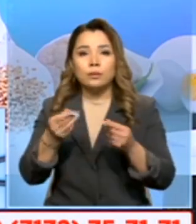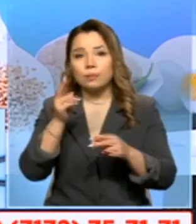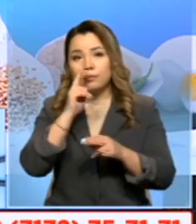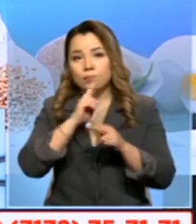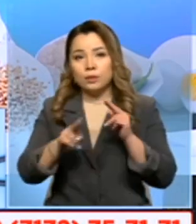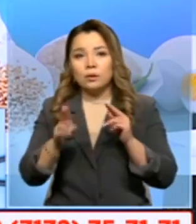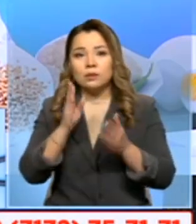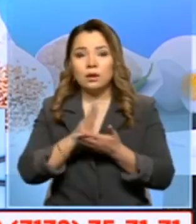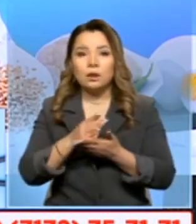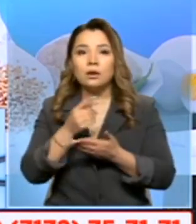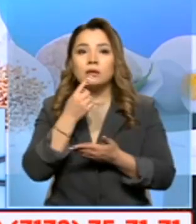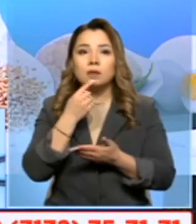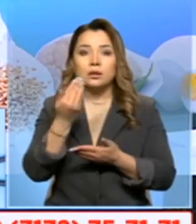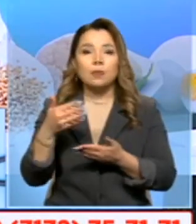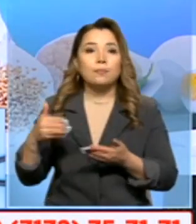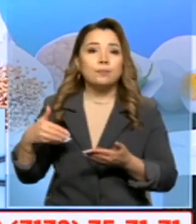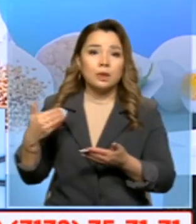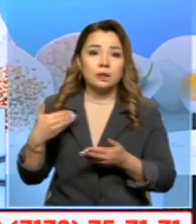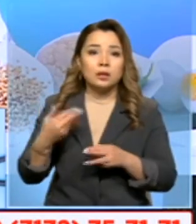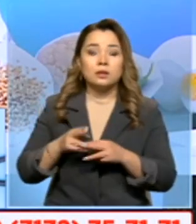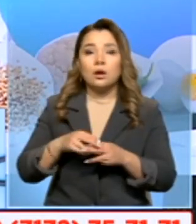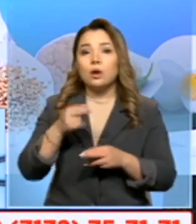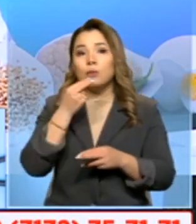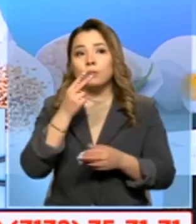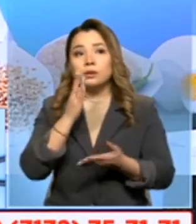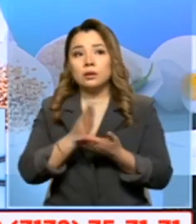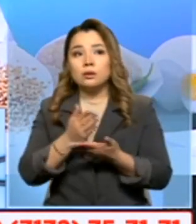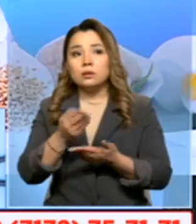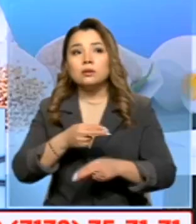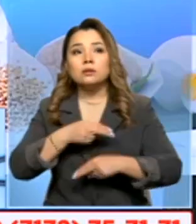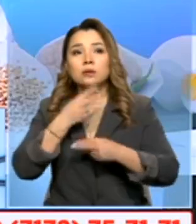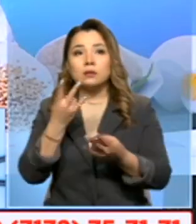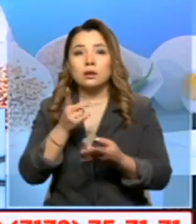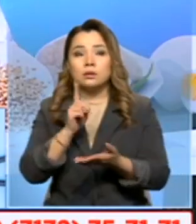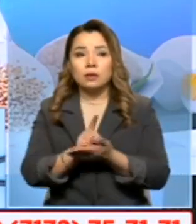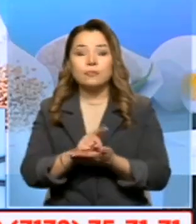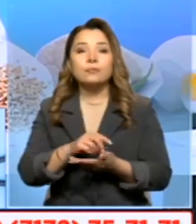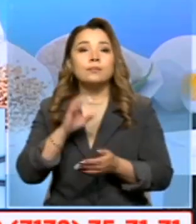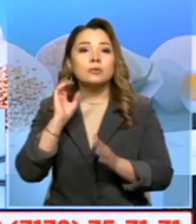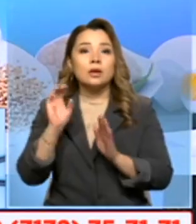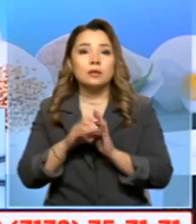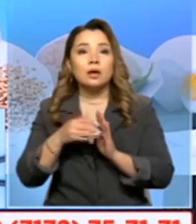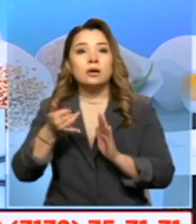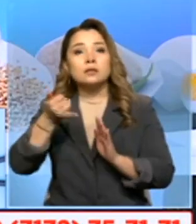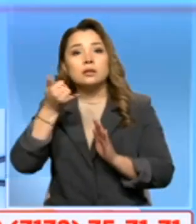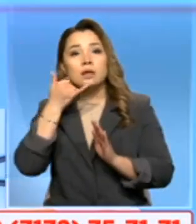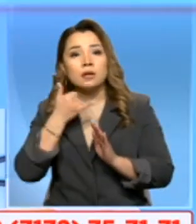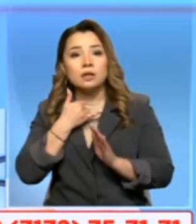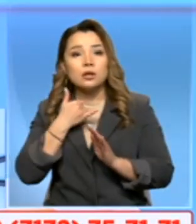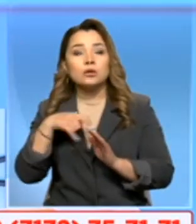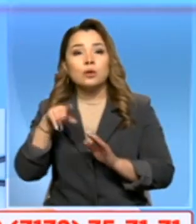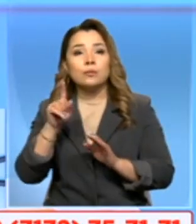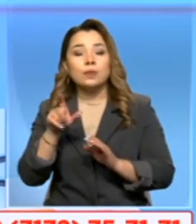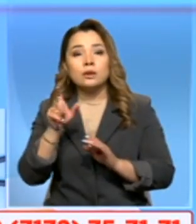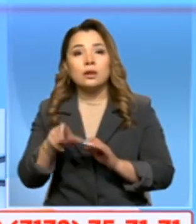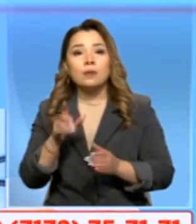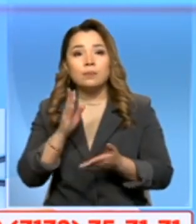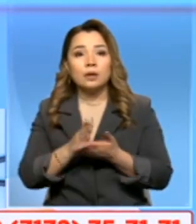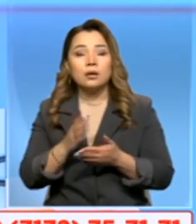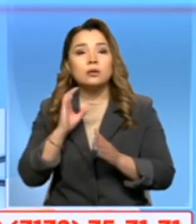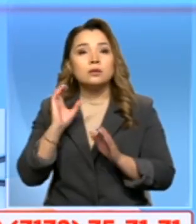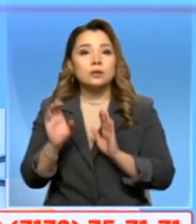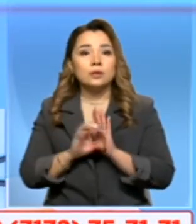ұшып кету мүмкін, иә? Сондықтан тамақ істеген кезде де мұқият боламыз. Бізге хабарласқан көрерменіміз бар. Сәлеметсіз, тыңдап тұрмыз. Аты жөніңіз?